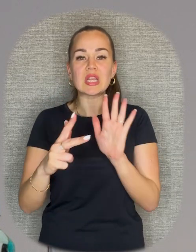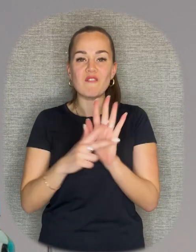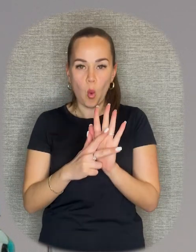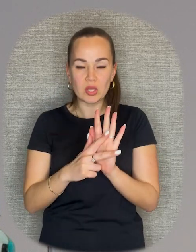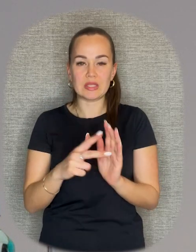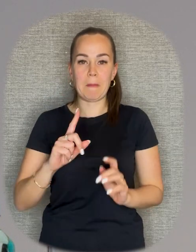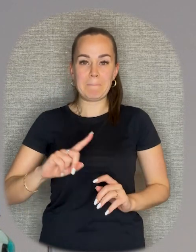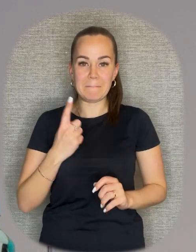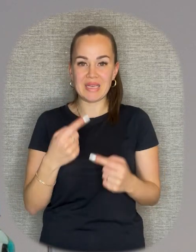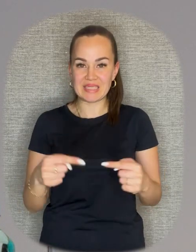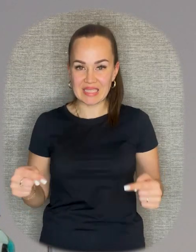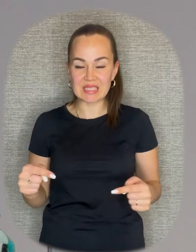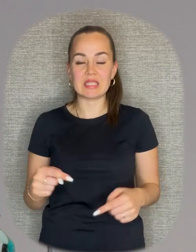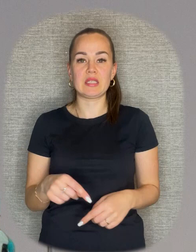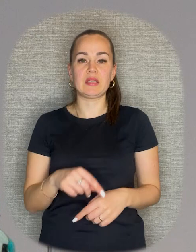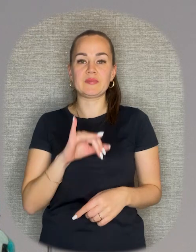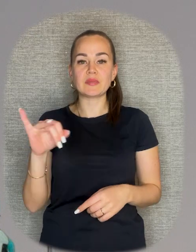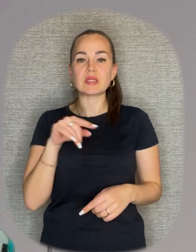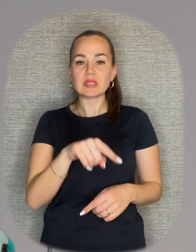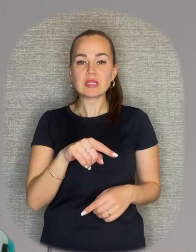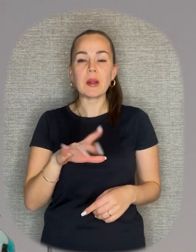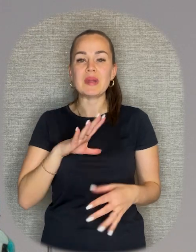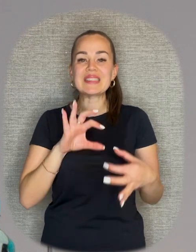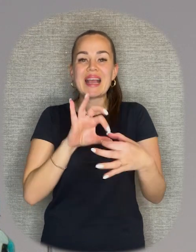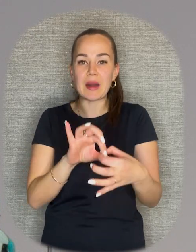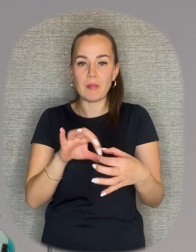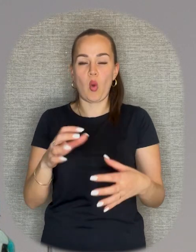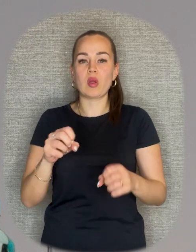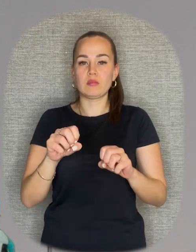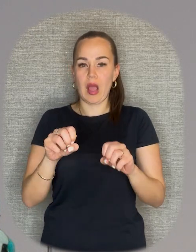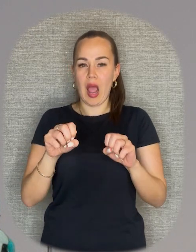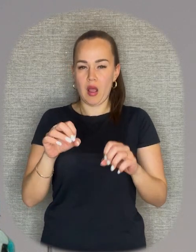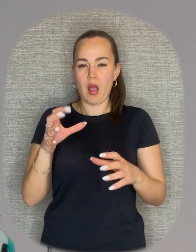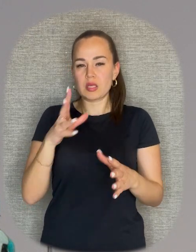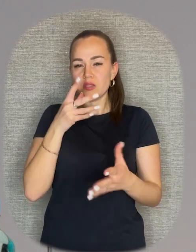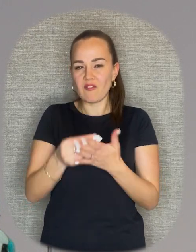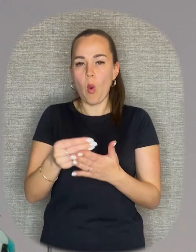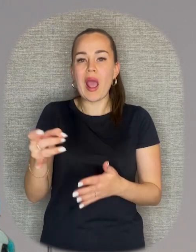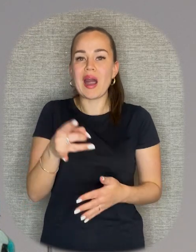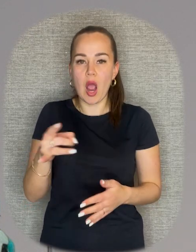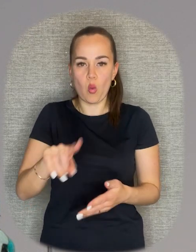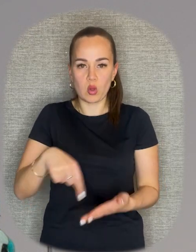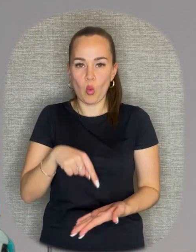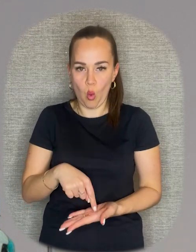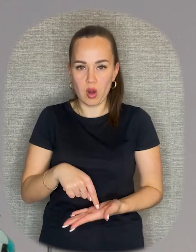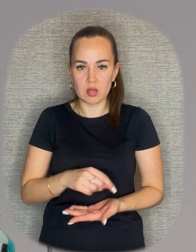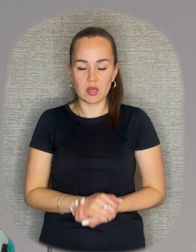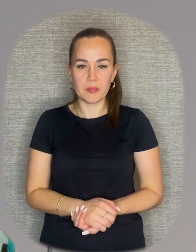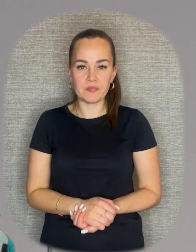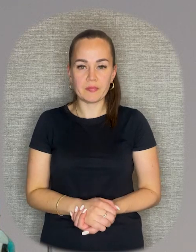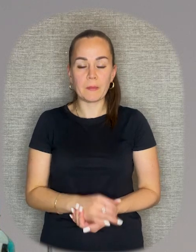созданы восемь архитектурных мастерских за каждый из которых были был закреплён определённый Городской